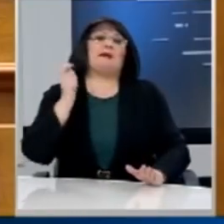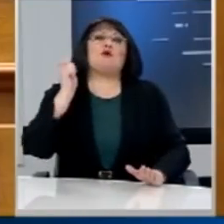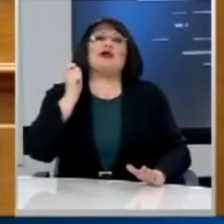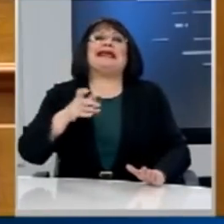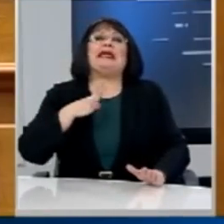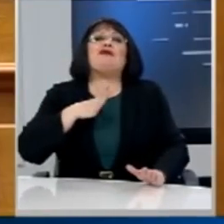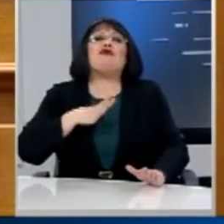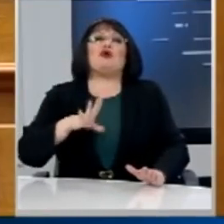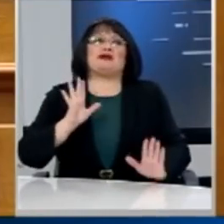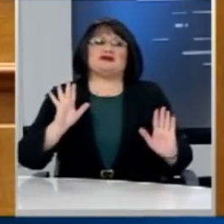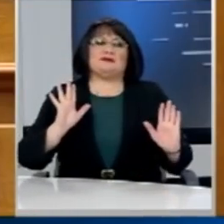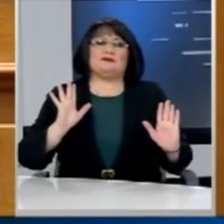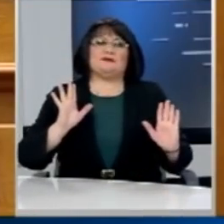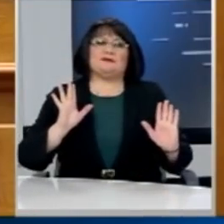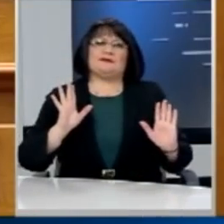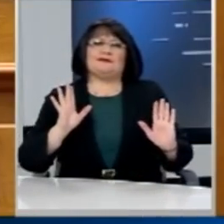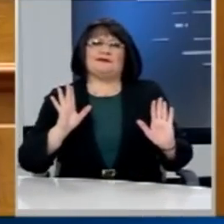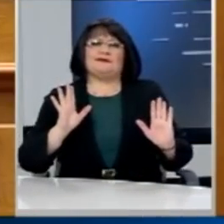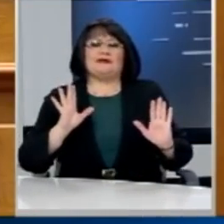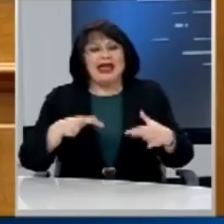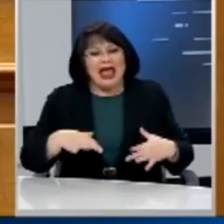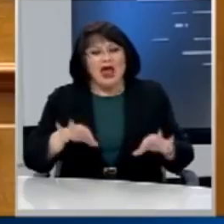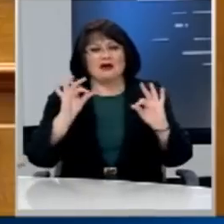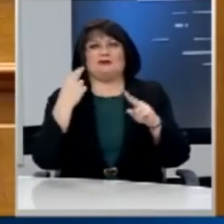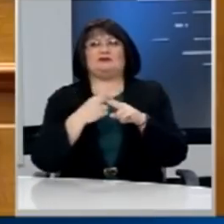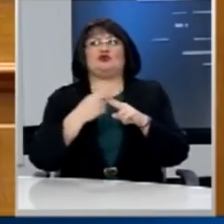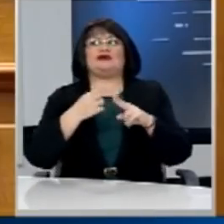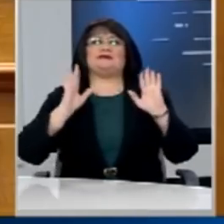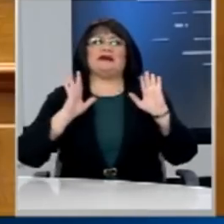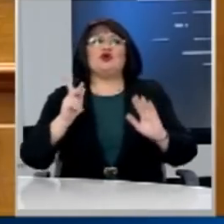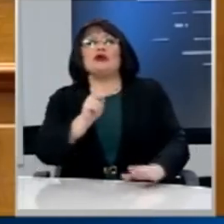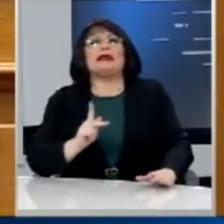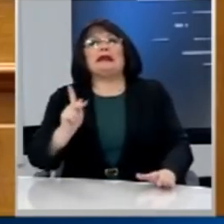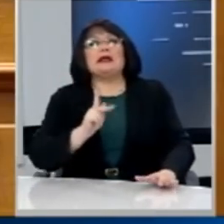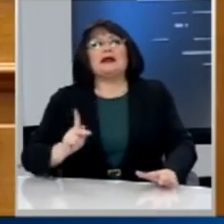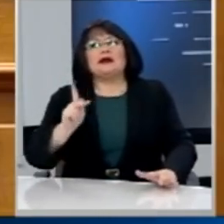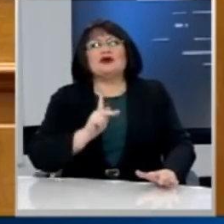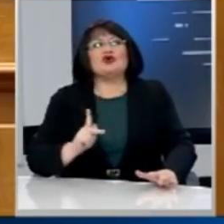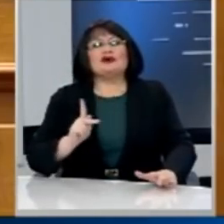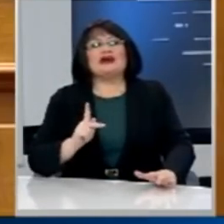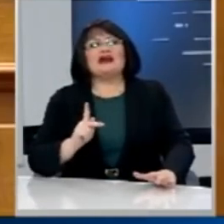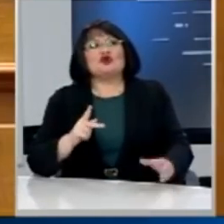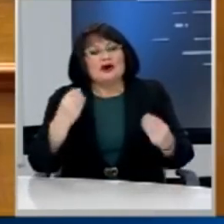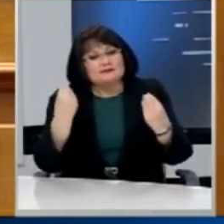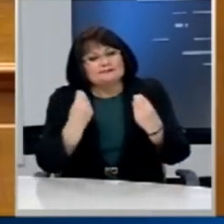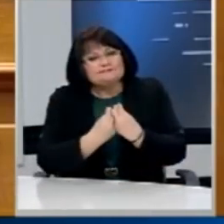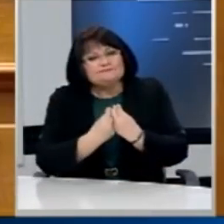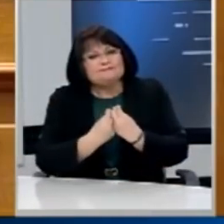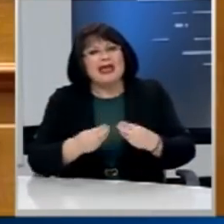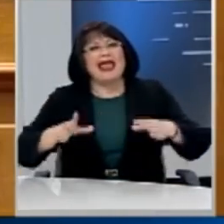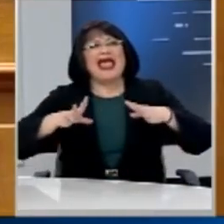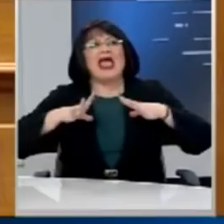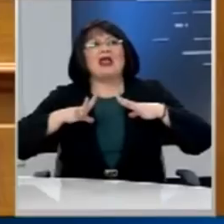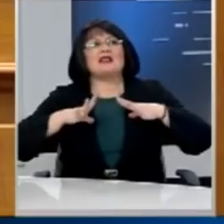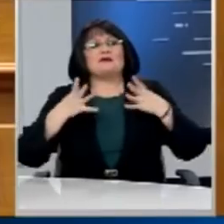πολιτική βούληση και να γίνεται η καθοριστική αρχή. Η κοινωνία είναι πιο όρημη, πιο έτοιμη